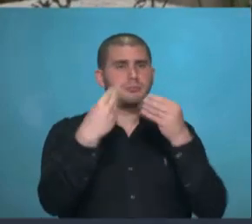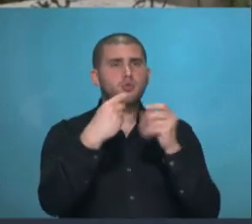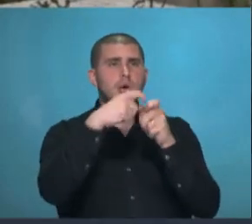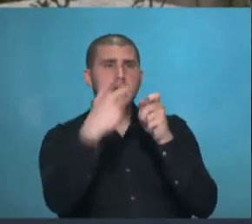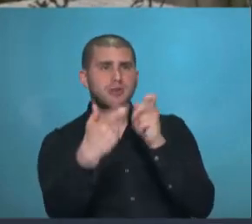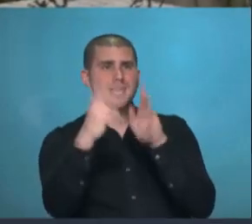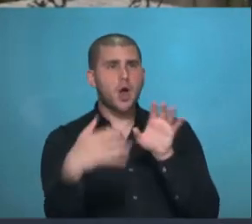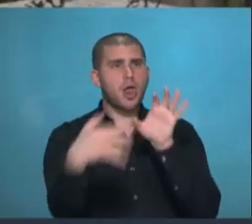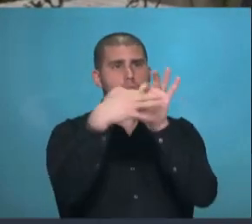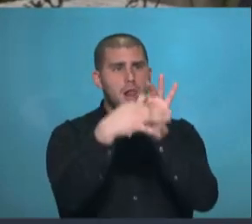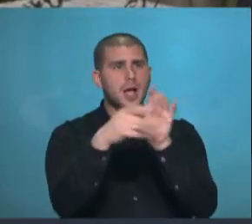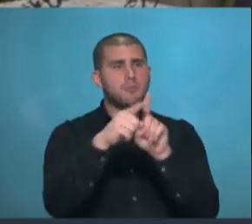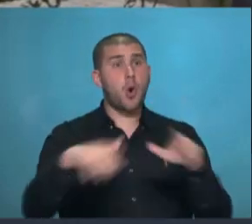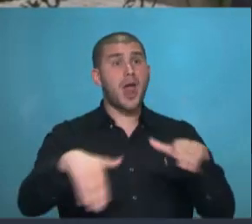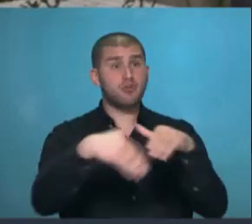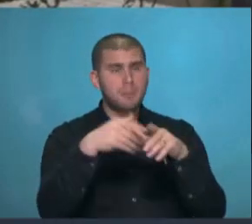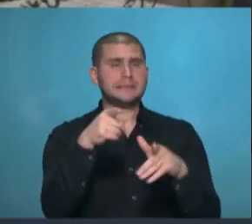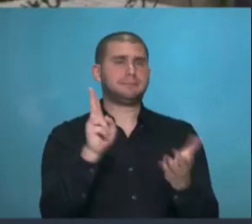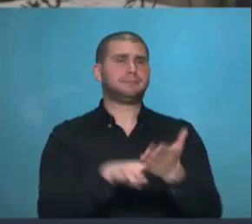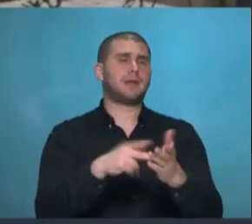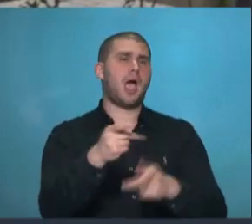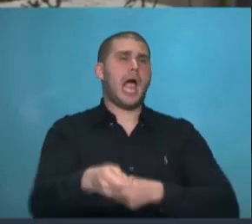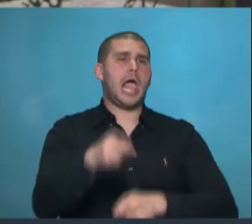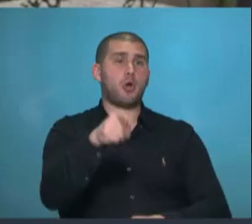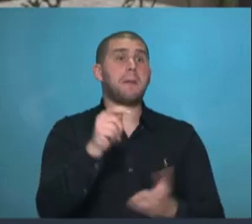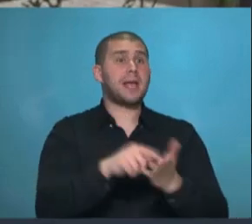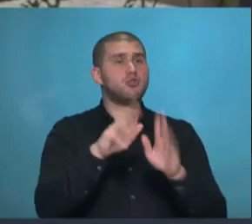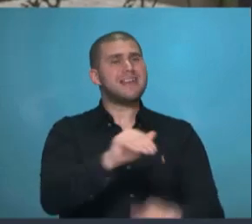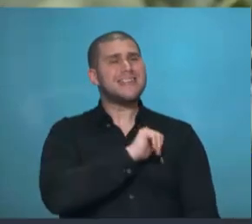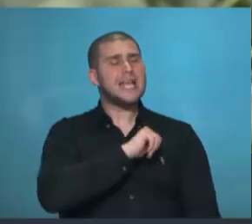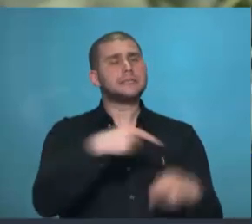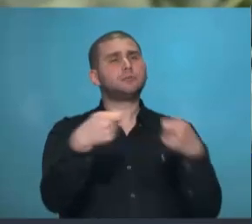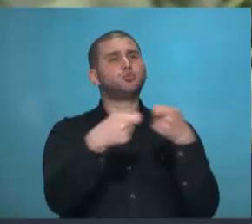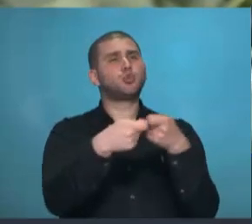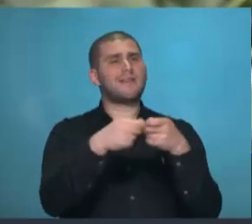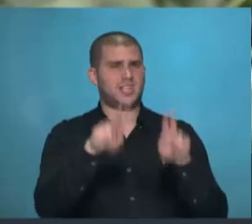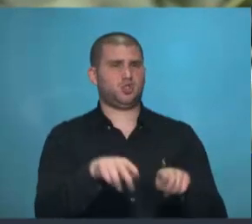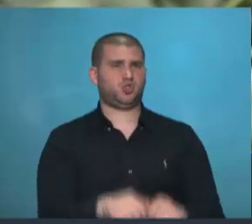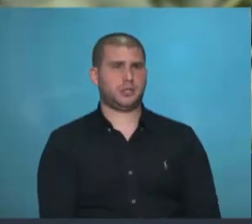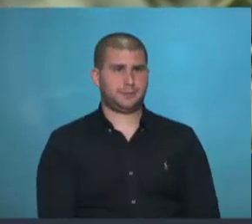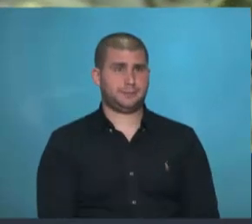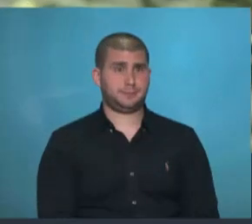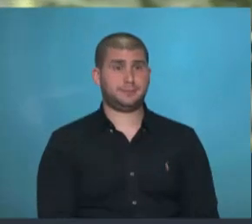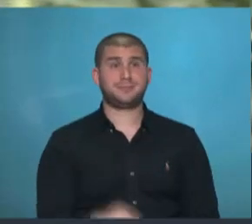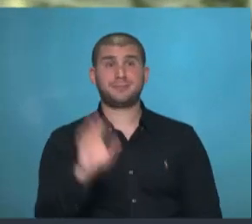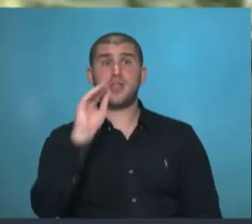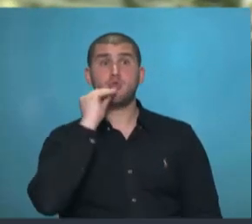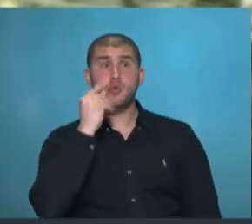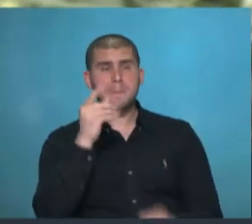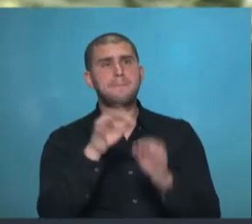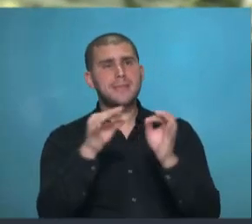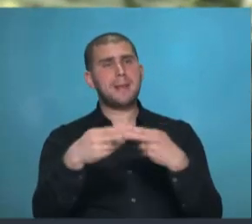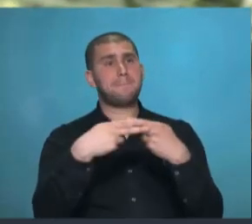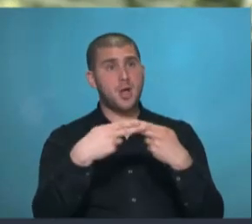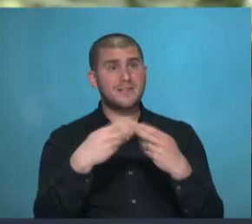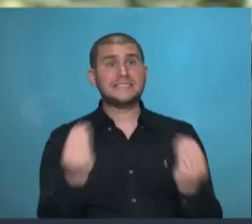להיות לעבוד כגשר לשלום, זה החקלאות, כי יש פה אינטרסים משותפים. קטיף התותים מתחיל בקרוב,